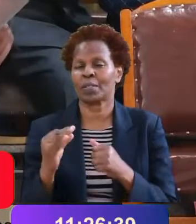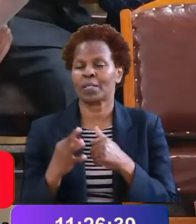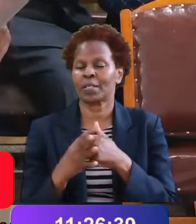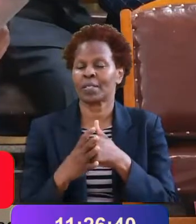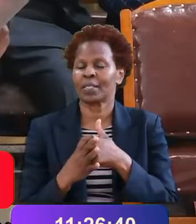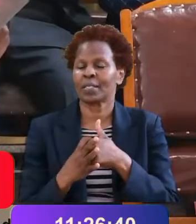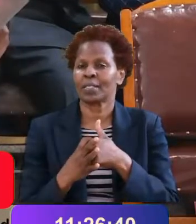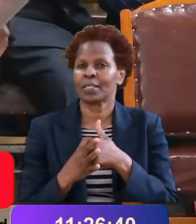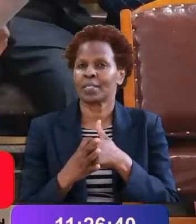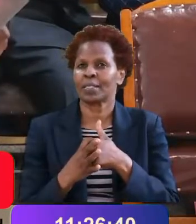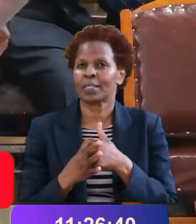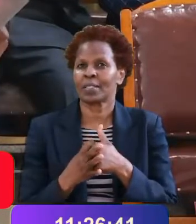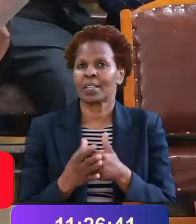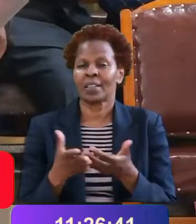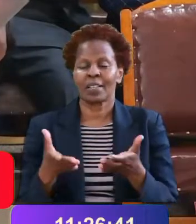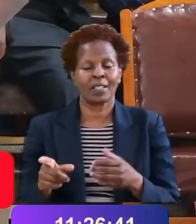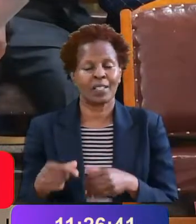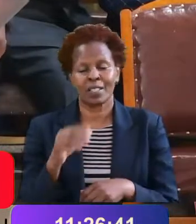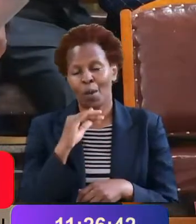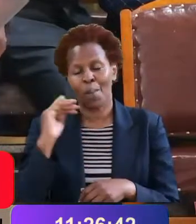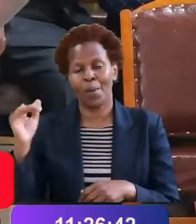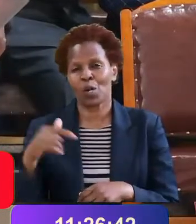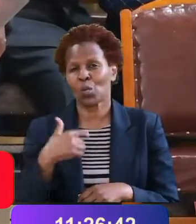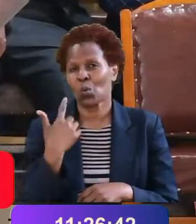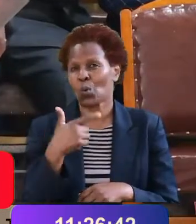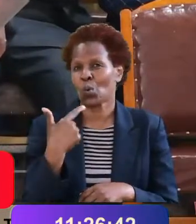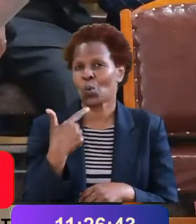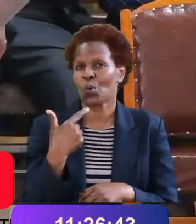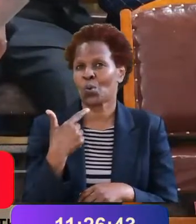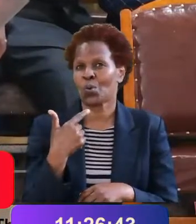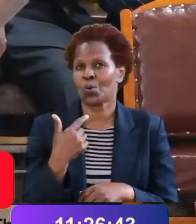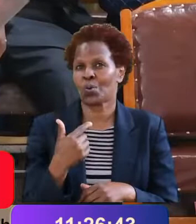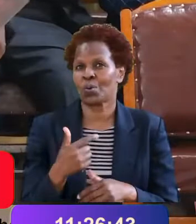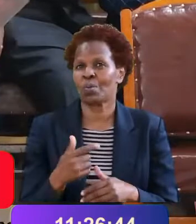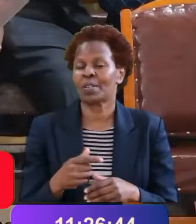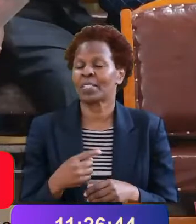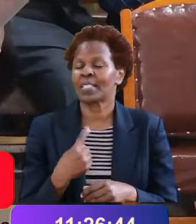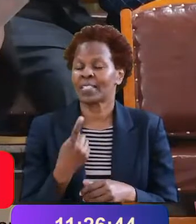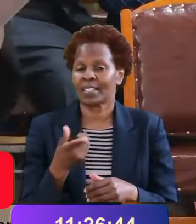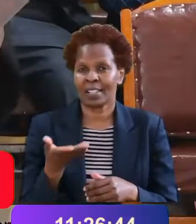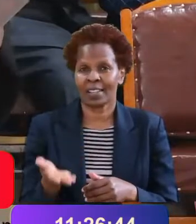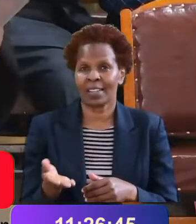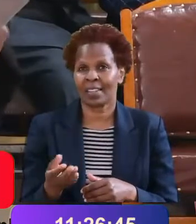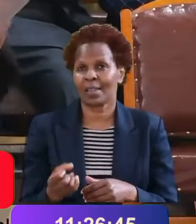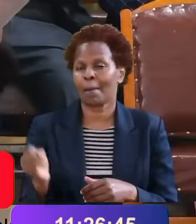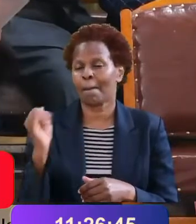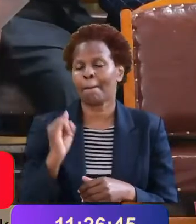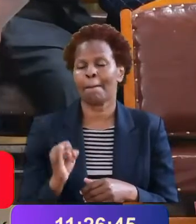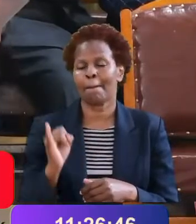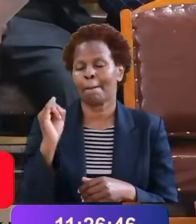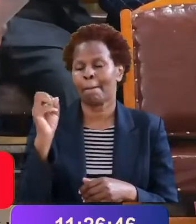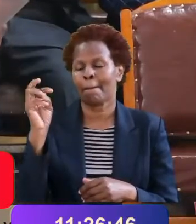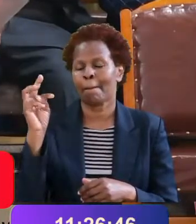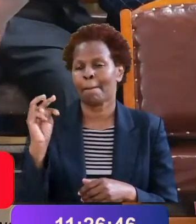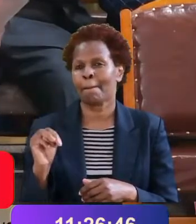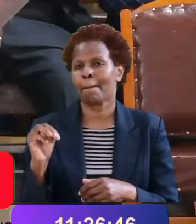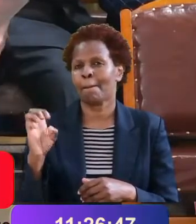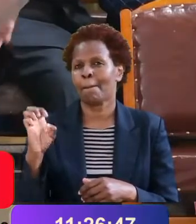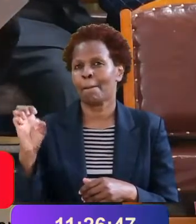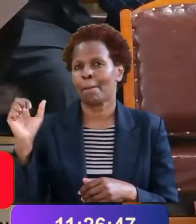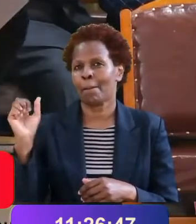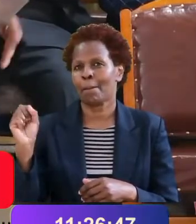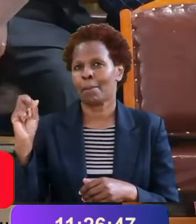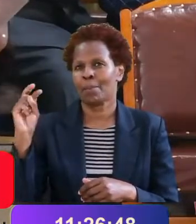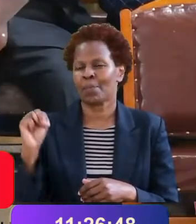10:25, kuna huyu mzee ambaye ametajwa. Alikuwa anaitwa Simeoni. Simeoni alikuwa